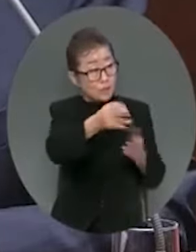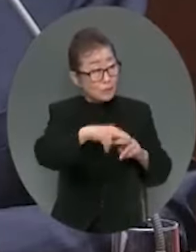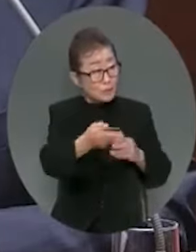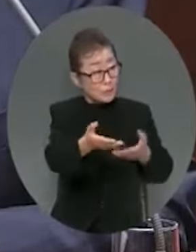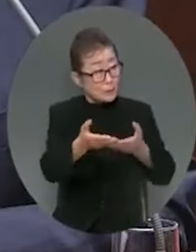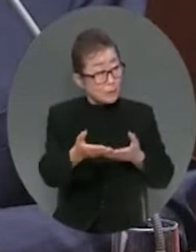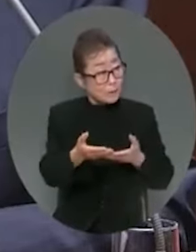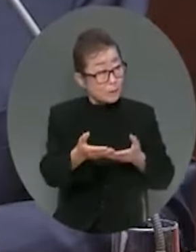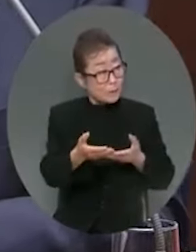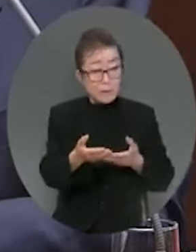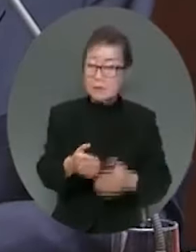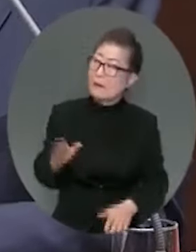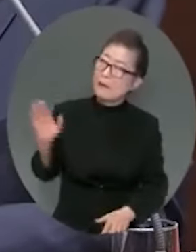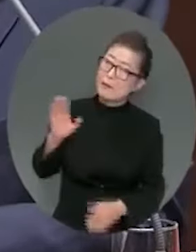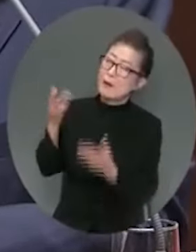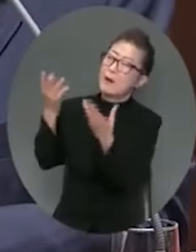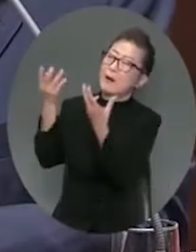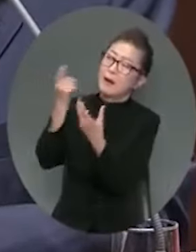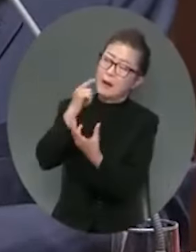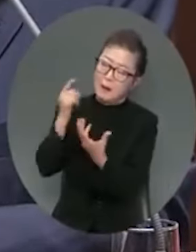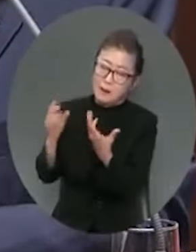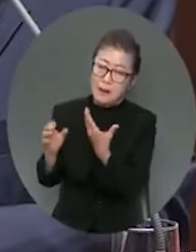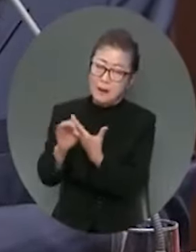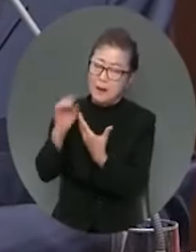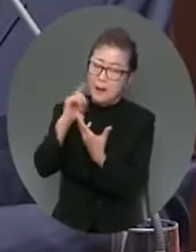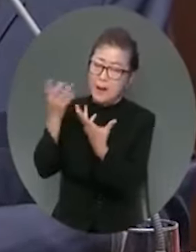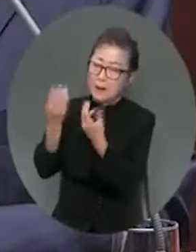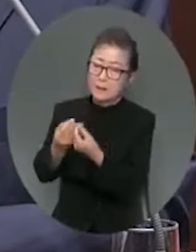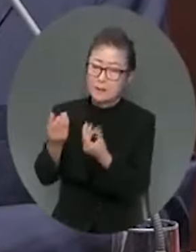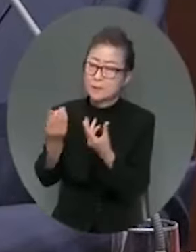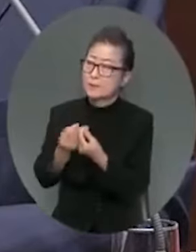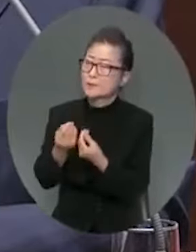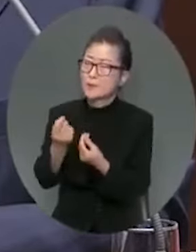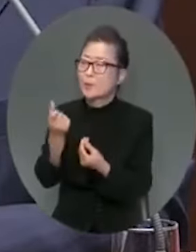그런 가정을 전제로 해서는 답변하는 건 적절치 않을 것 같습니다.